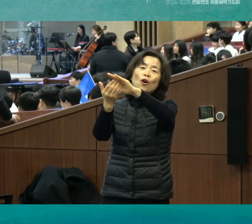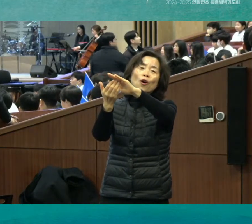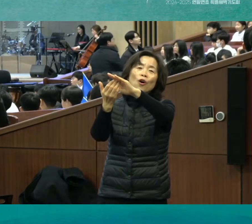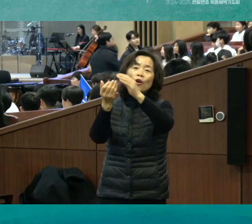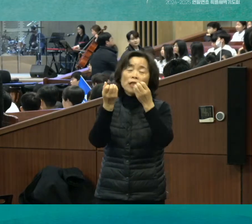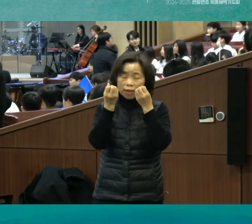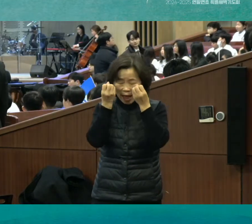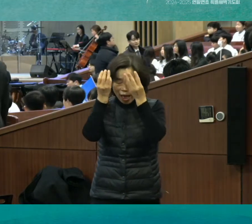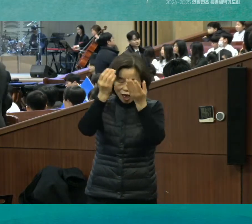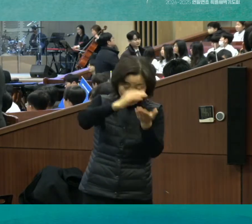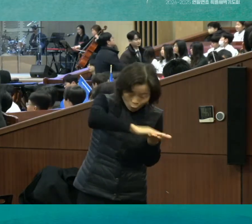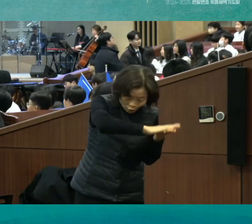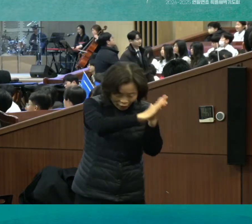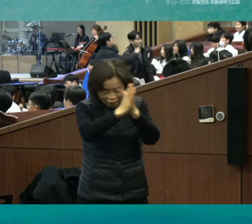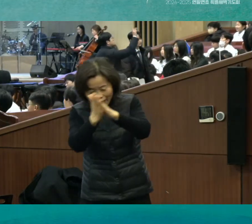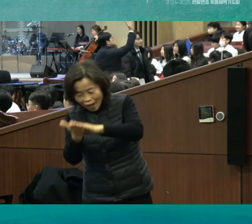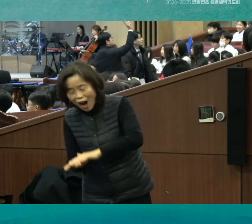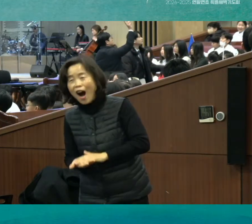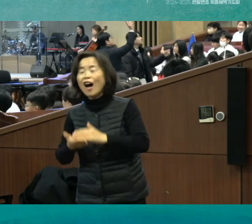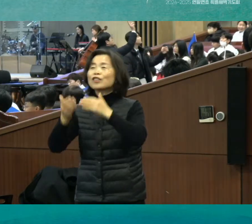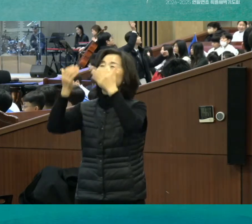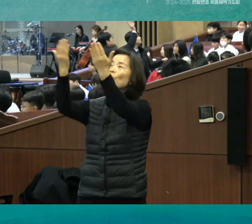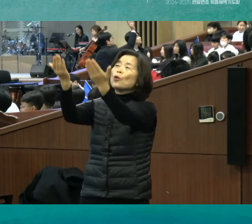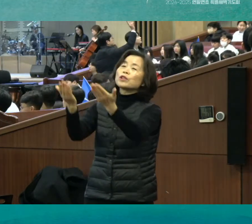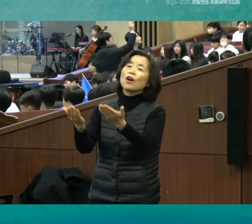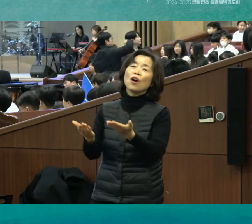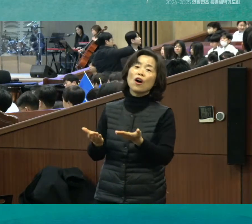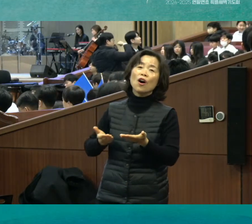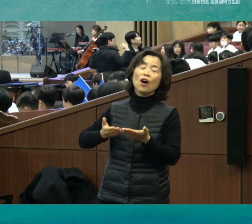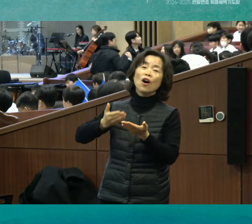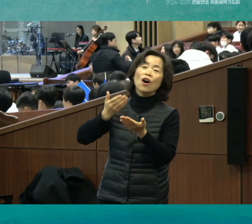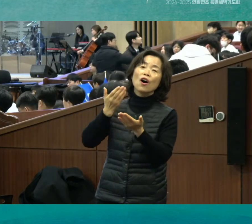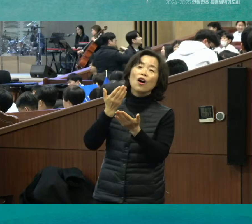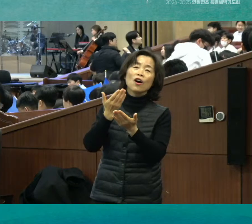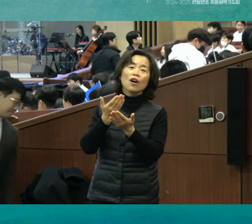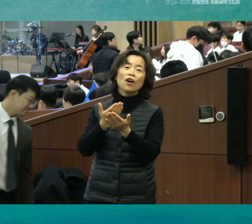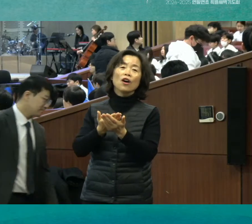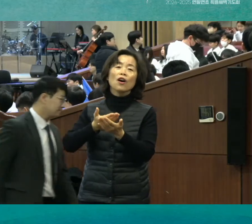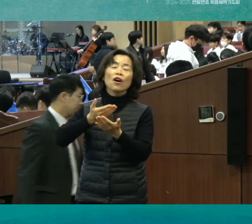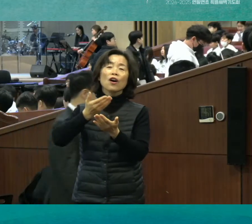이루어지도록 새롭게 하소서.